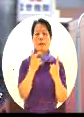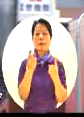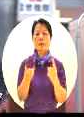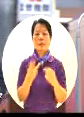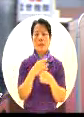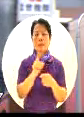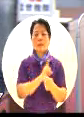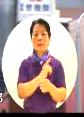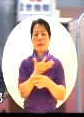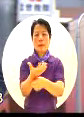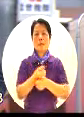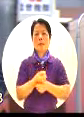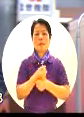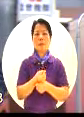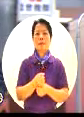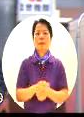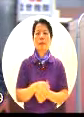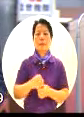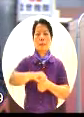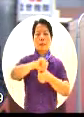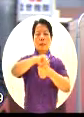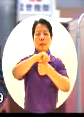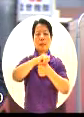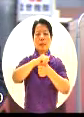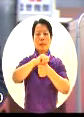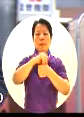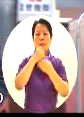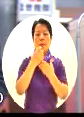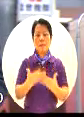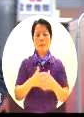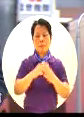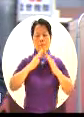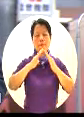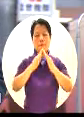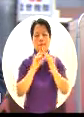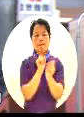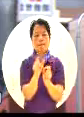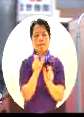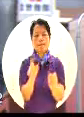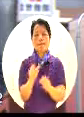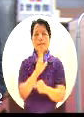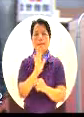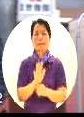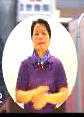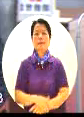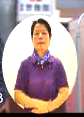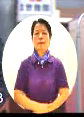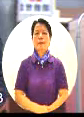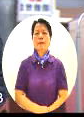自筹财源增加最多的一个城市哈。来下一页，